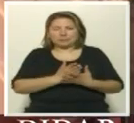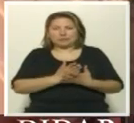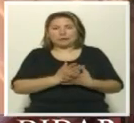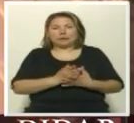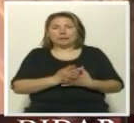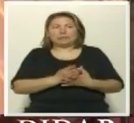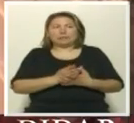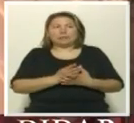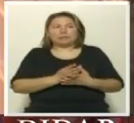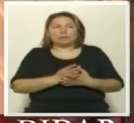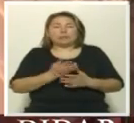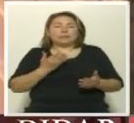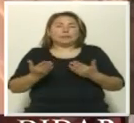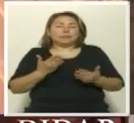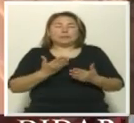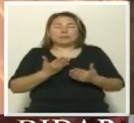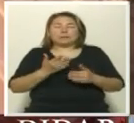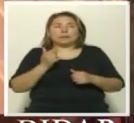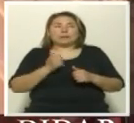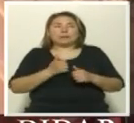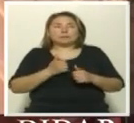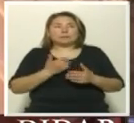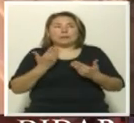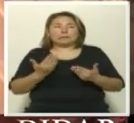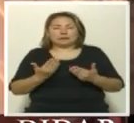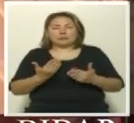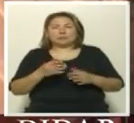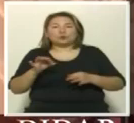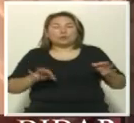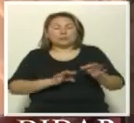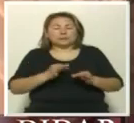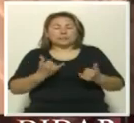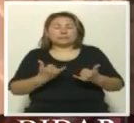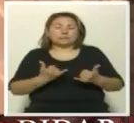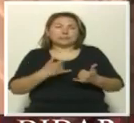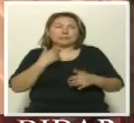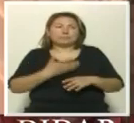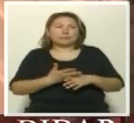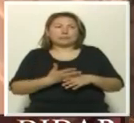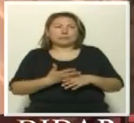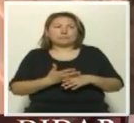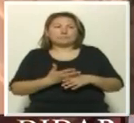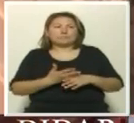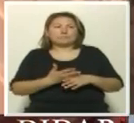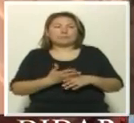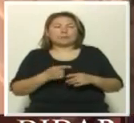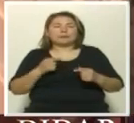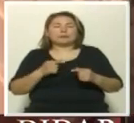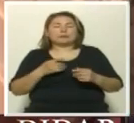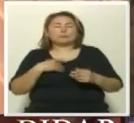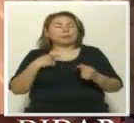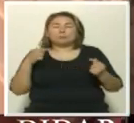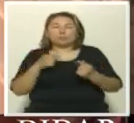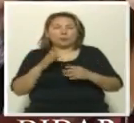бізде қаржы жоқ деп. Егер әкімдік өз тарапынан жобалық сметалық құжаттама жасақтап қаржыландыратын болса, біздің қарсылығымыз жоқ, тек осы